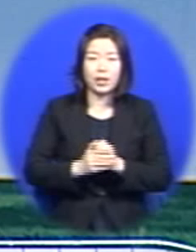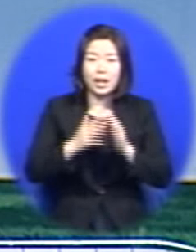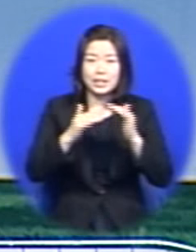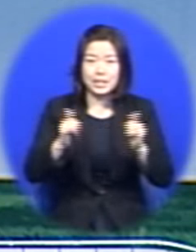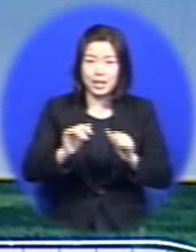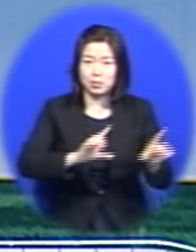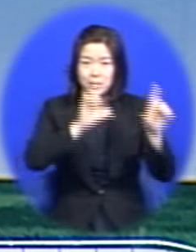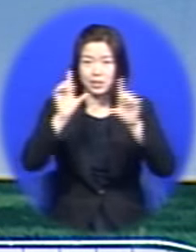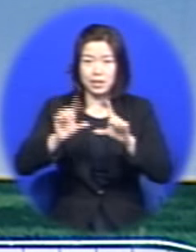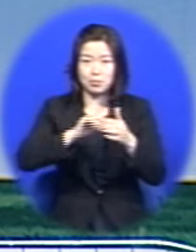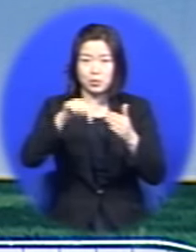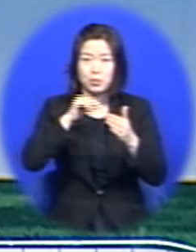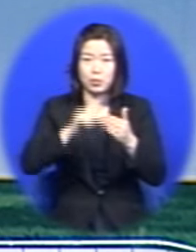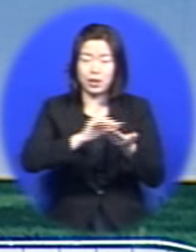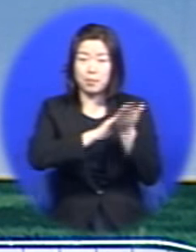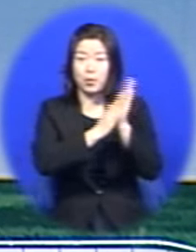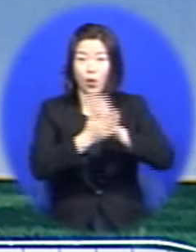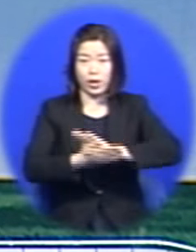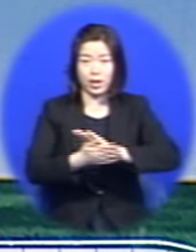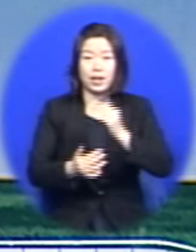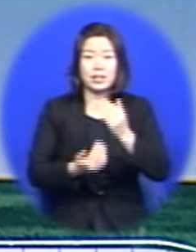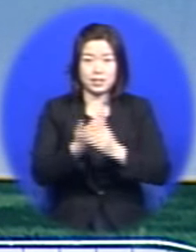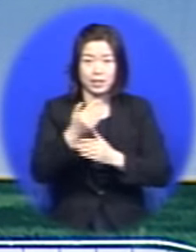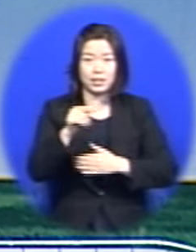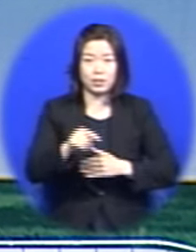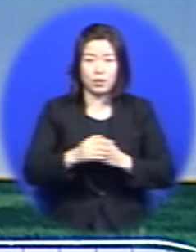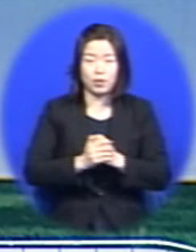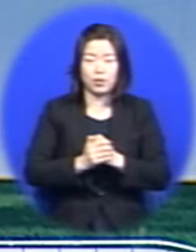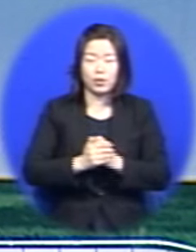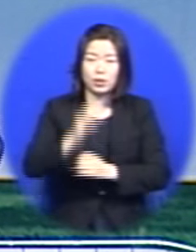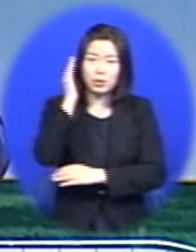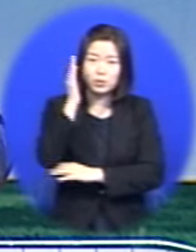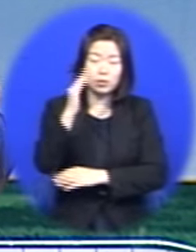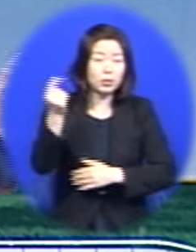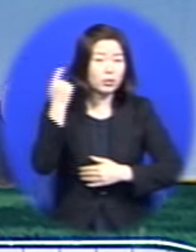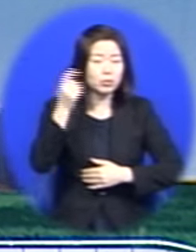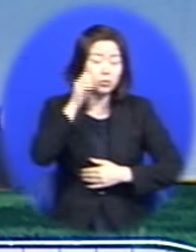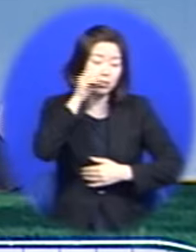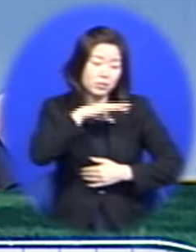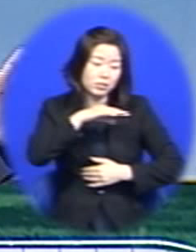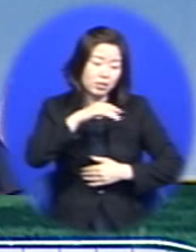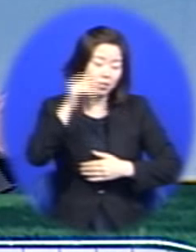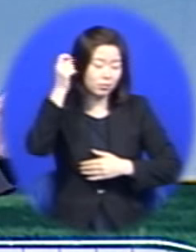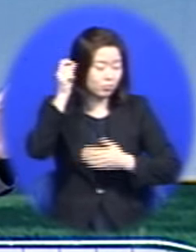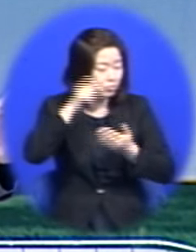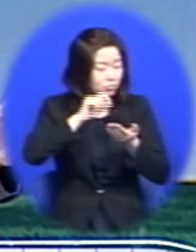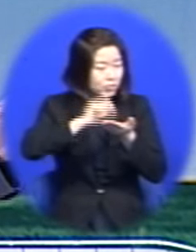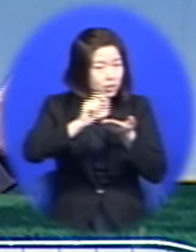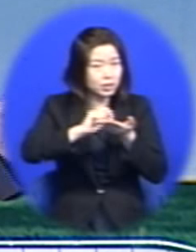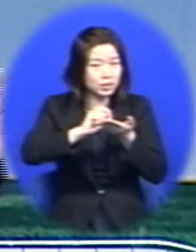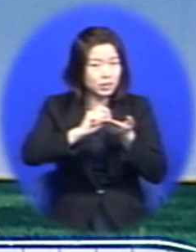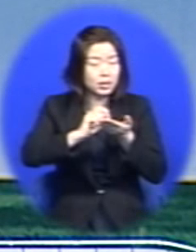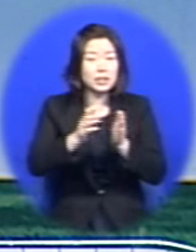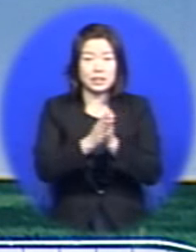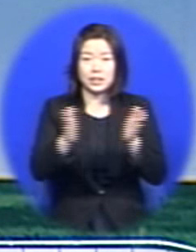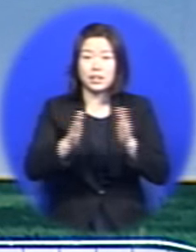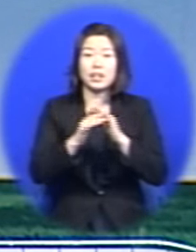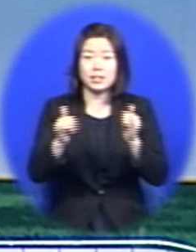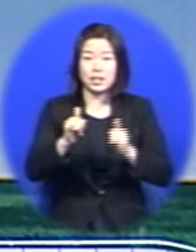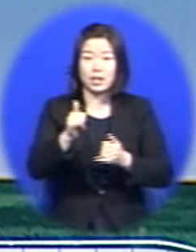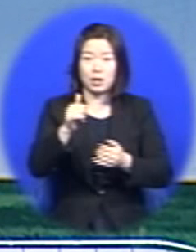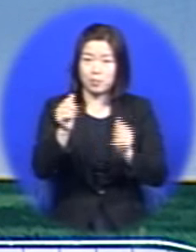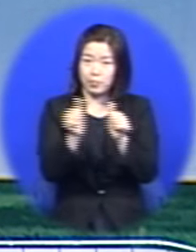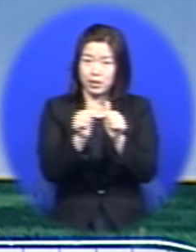사람의 삶 속에 변화가 일어나는 거죠. 설교를 듣고 그냥 일기를 쓰기 시작하신 분이 있으시더라고요. 어느 남자